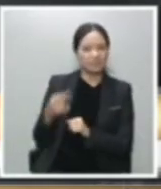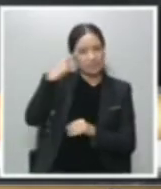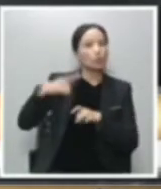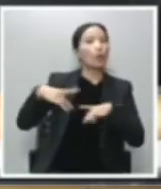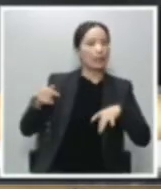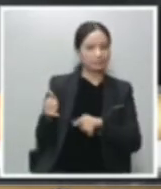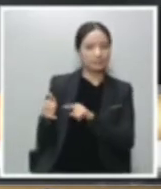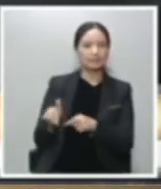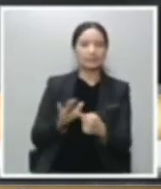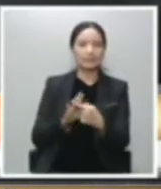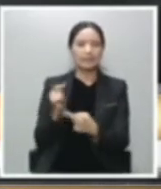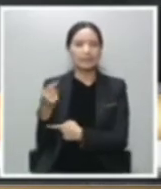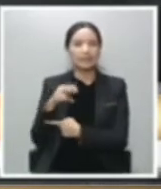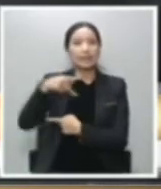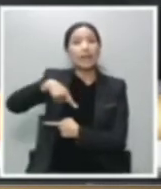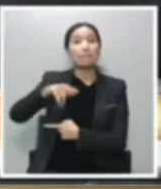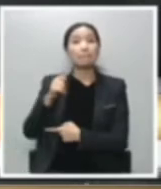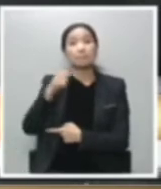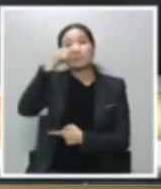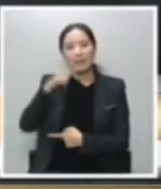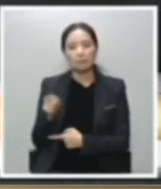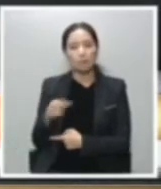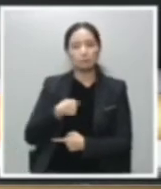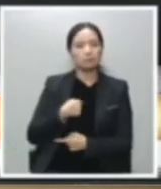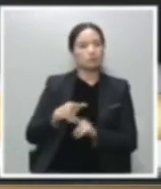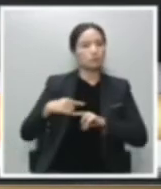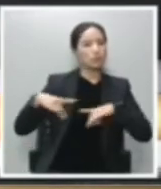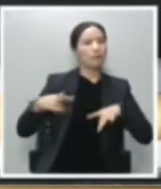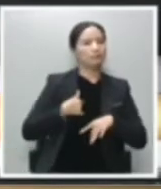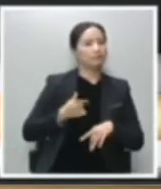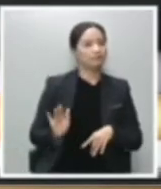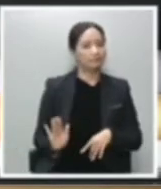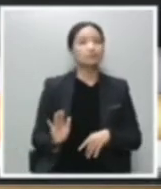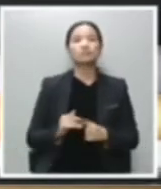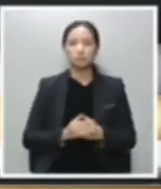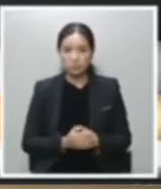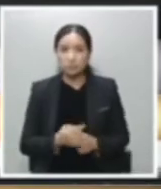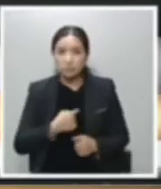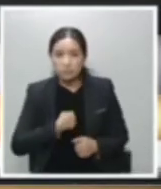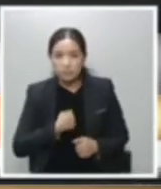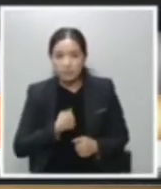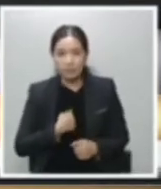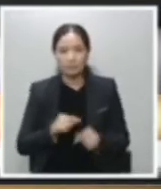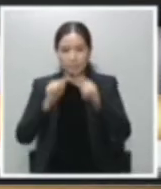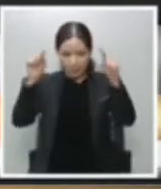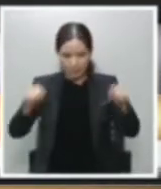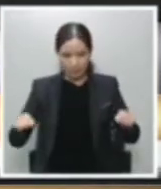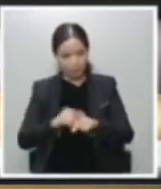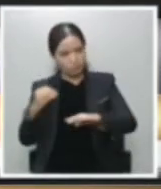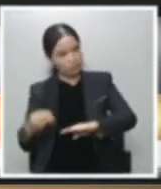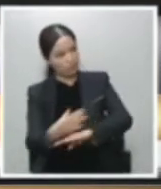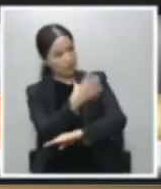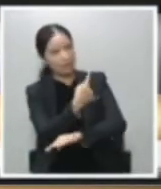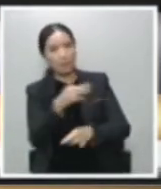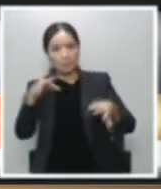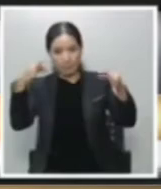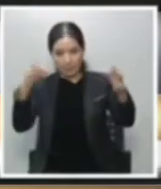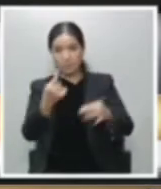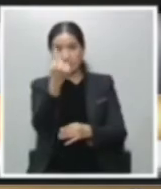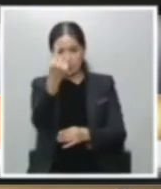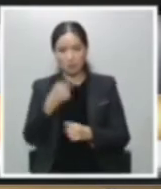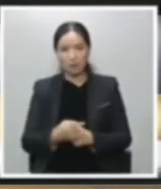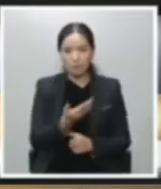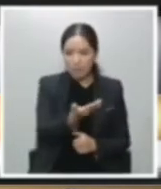ามเรียนท่านประธานอย่างนี้ครับว่าการรัฐประหารผมขออนุญาตท่านประธานว่าผมจะมีชาร์ตอยู่แผ่นเดียวแต่อยากให้กรรมธิ